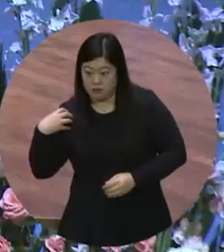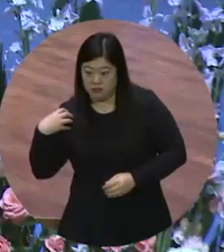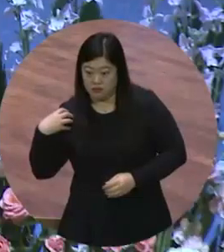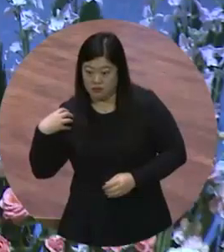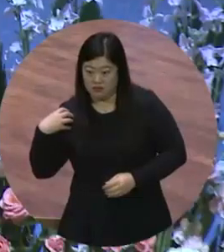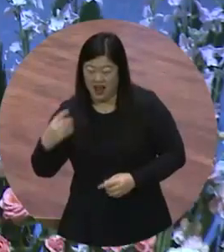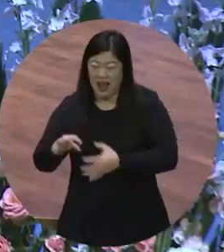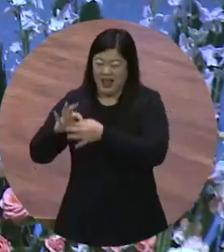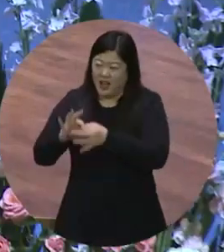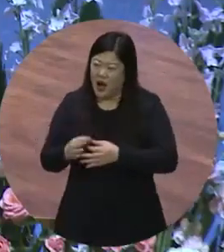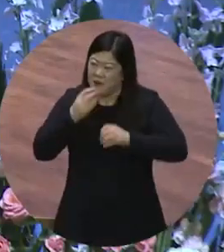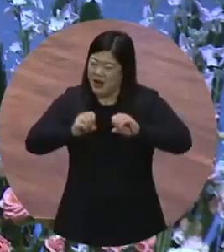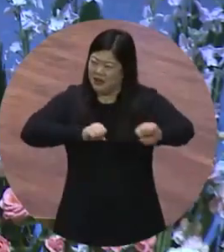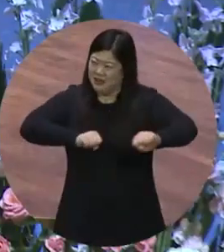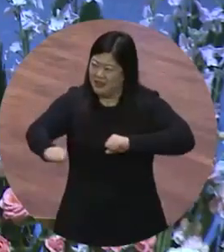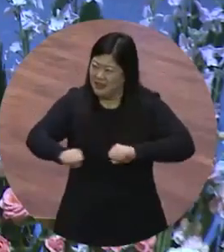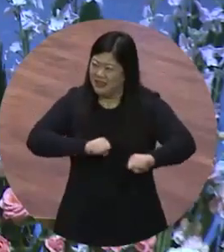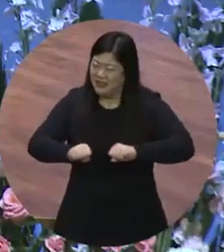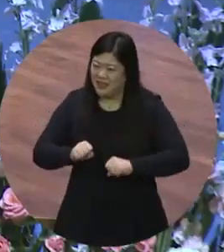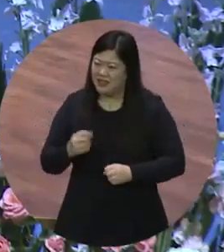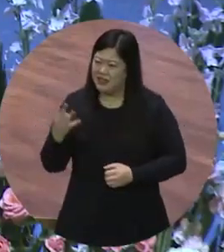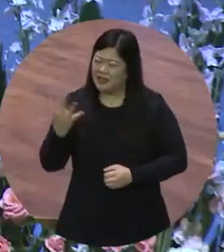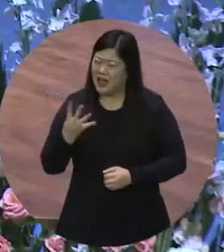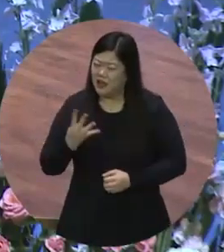말씀 운동하래, 4천인지 5천인지 모르겠는데.